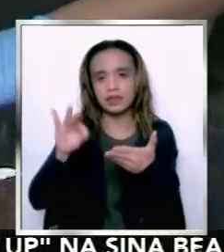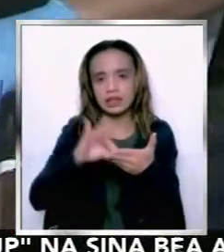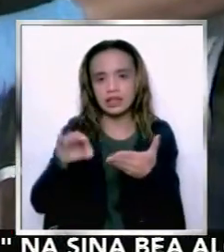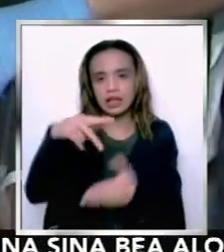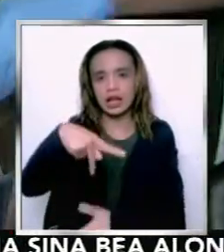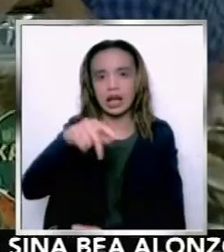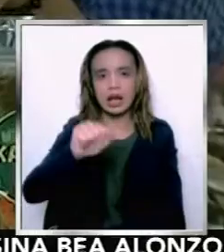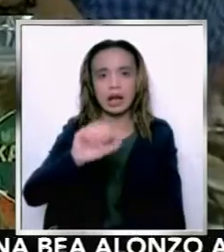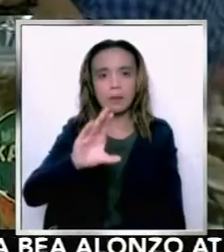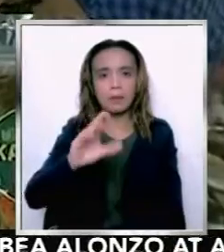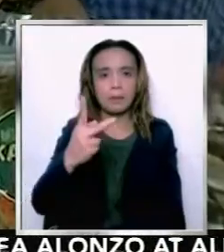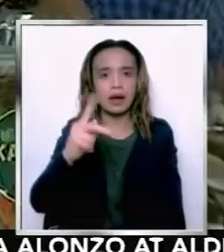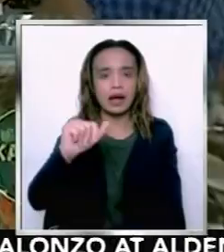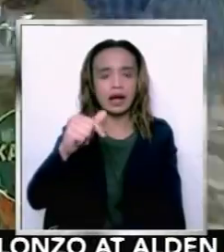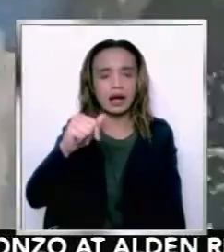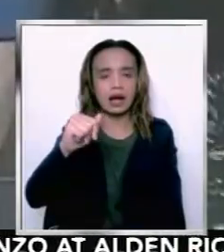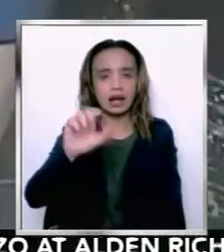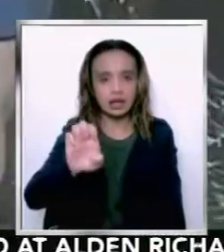MSME.